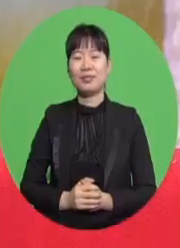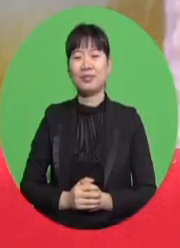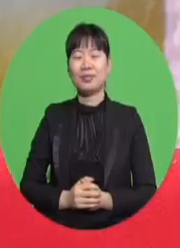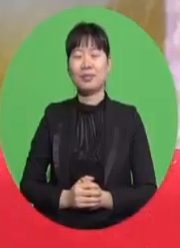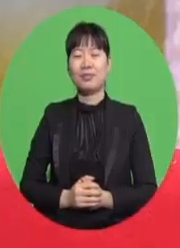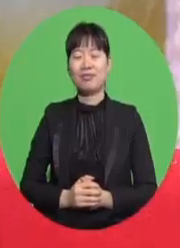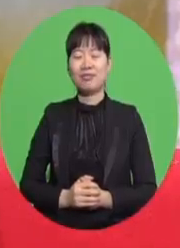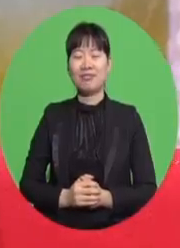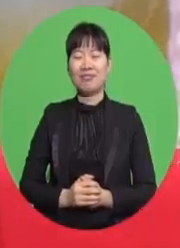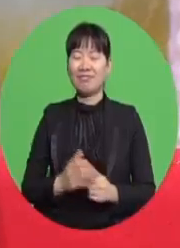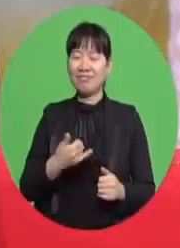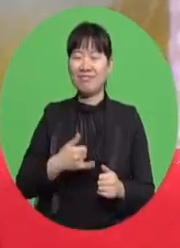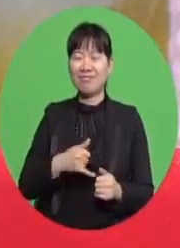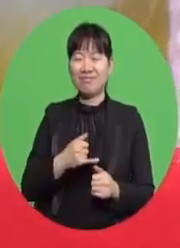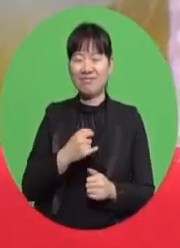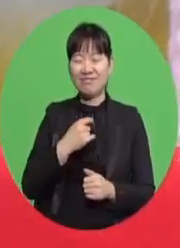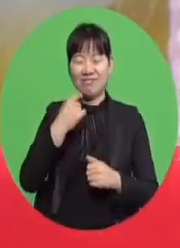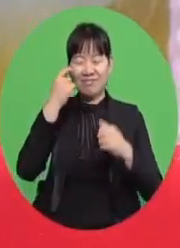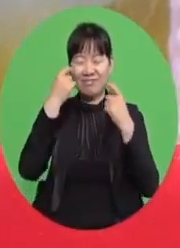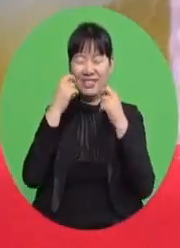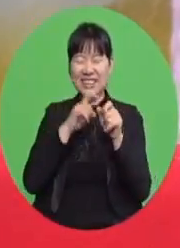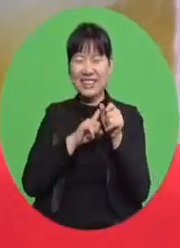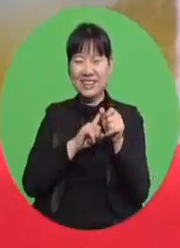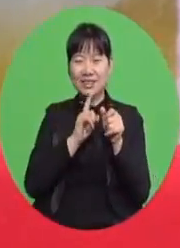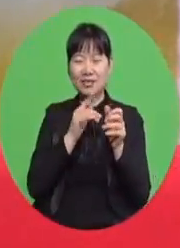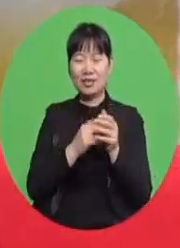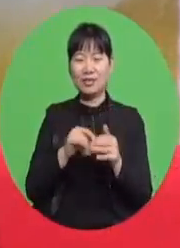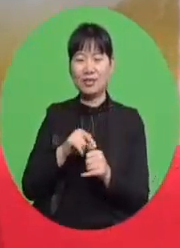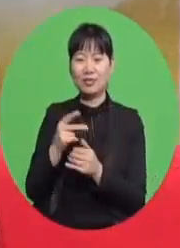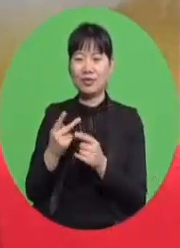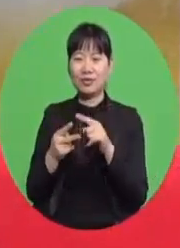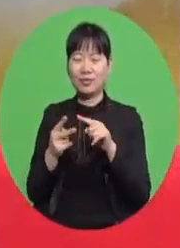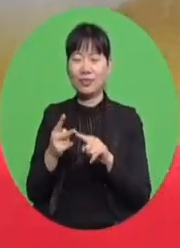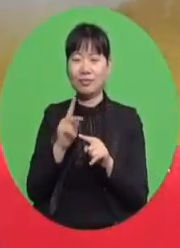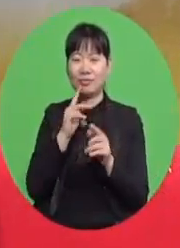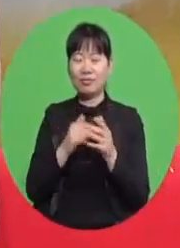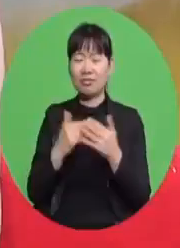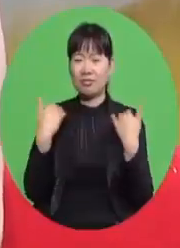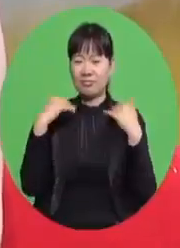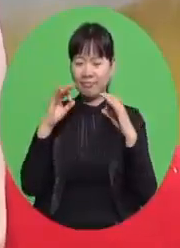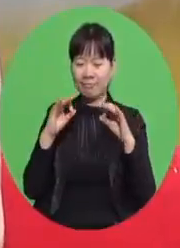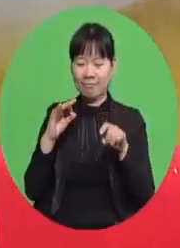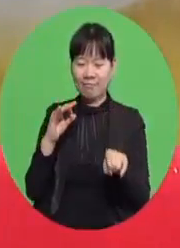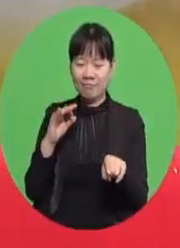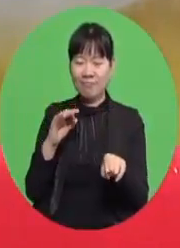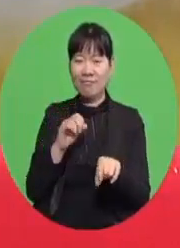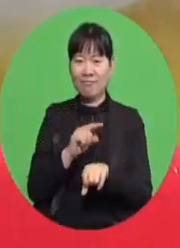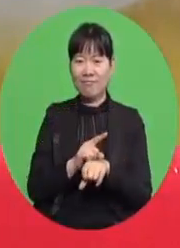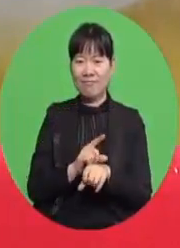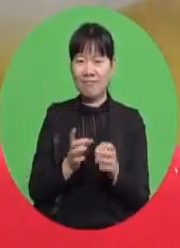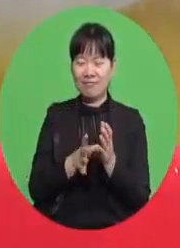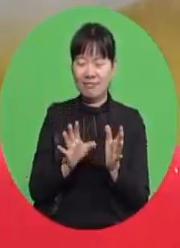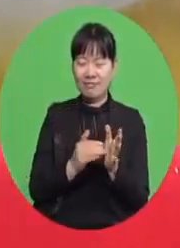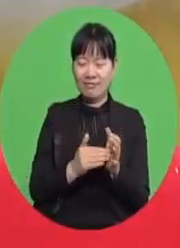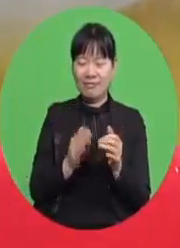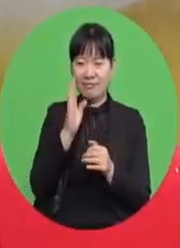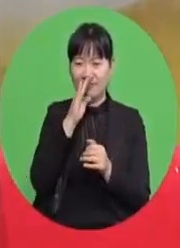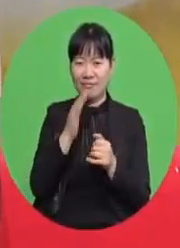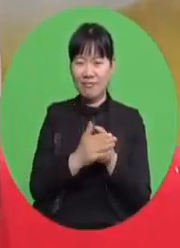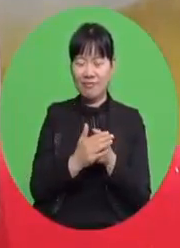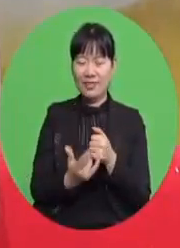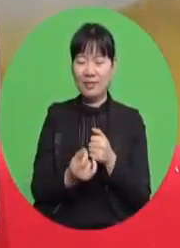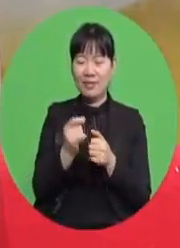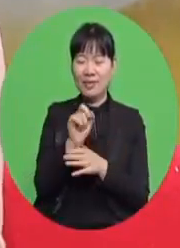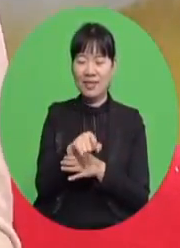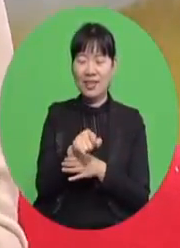네, 근데 이제 애가 징징거리면 주변에서 두 가지 반응이 나오는 것 같아요. 뭐 어른들 같은 경우에는 예, 애 성질 버리니까 빨리빨리 들어줘라.